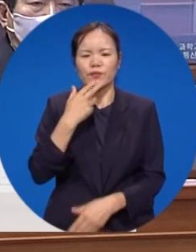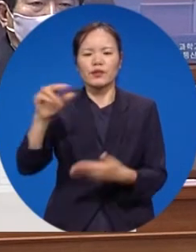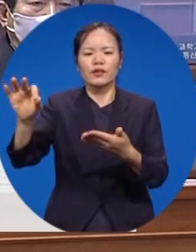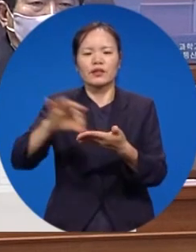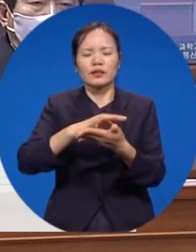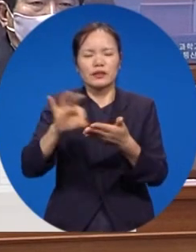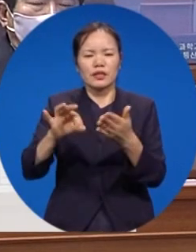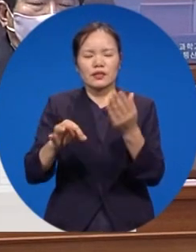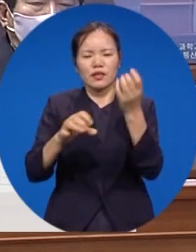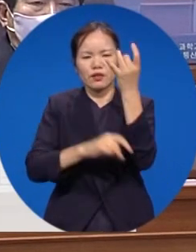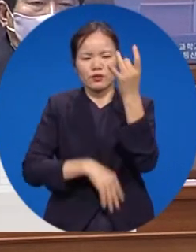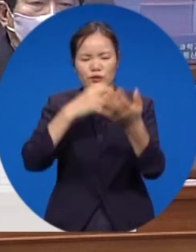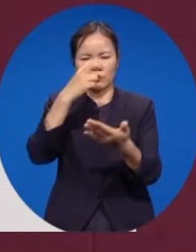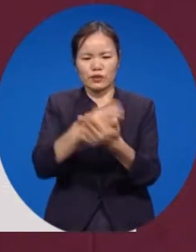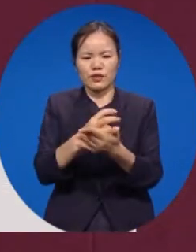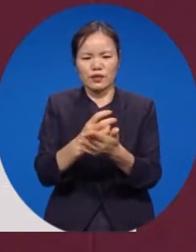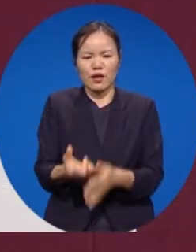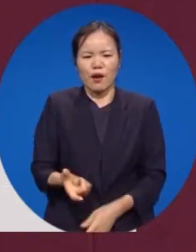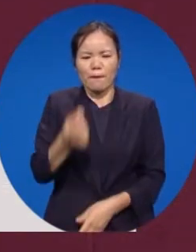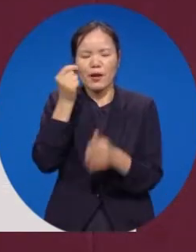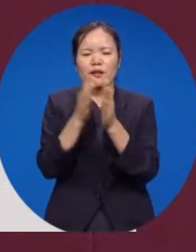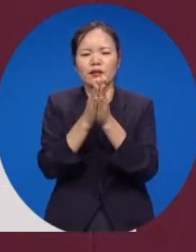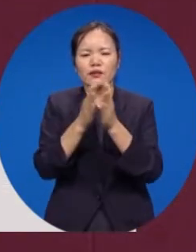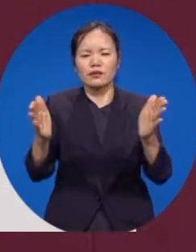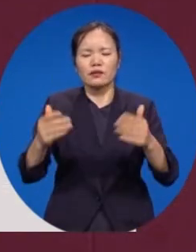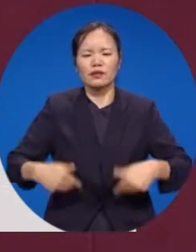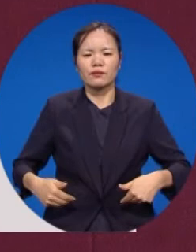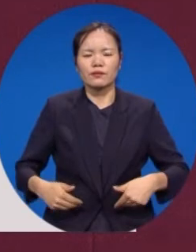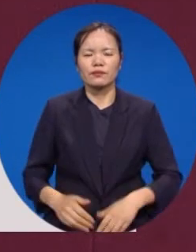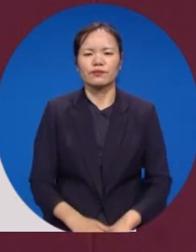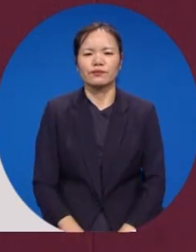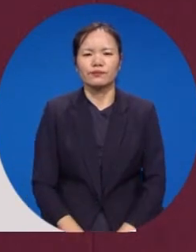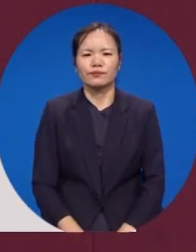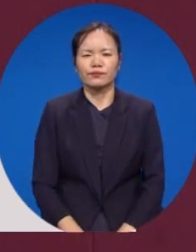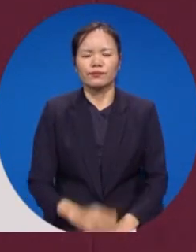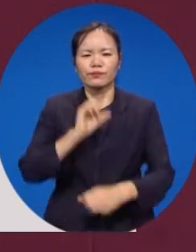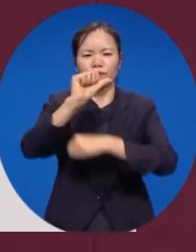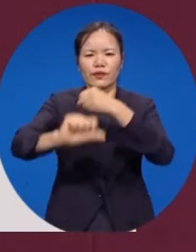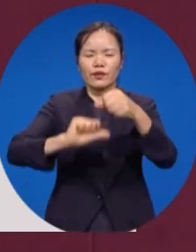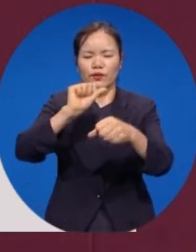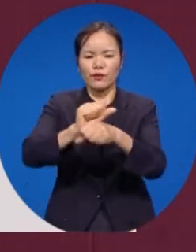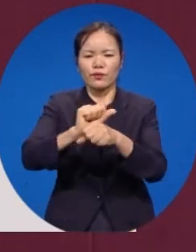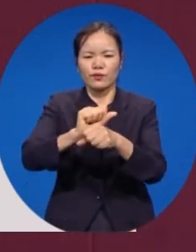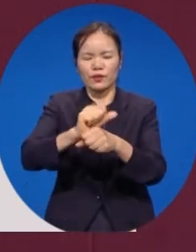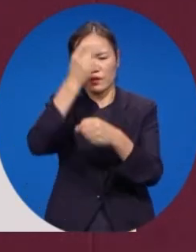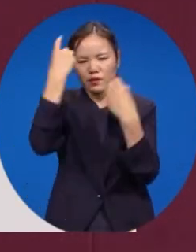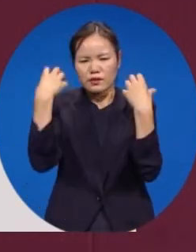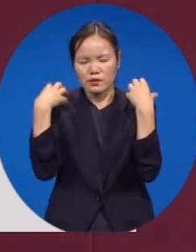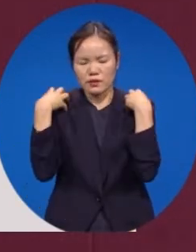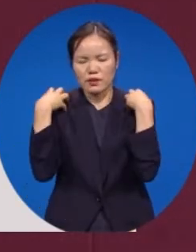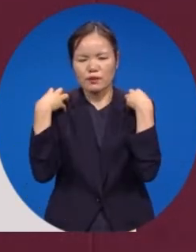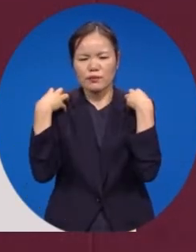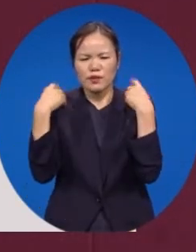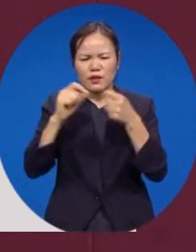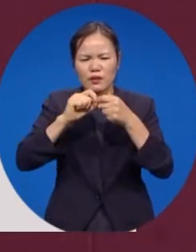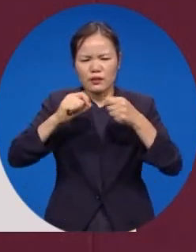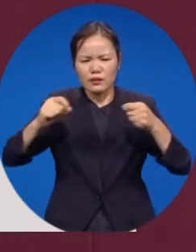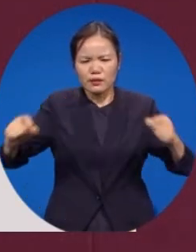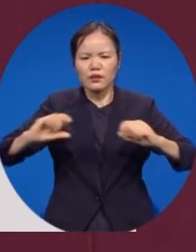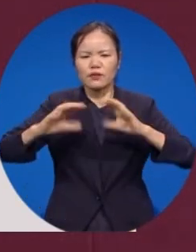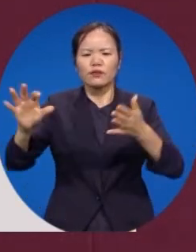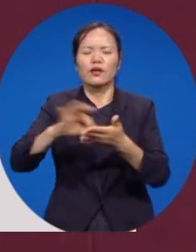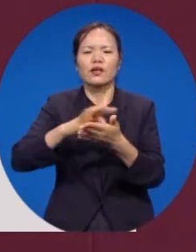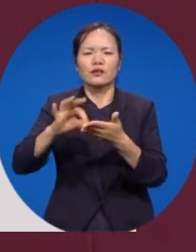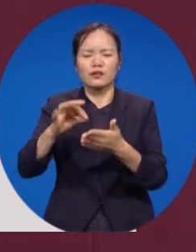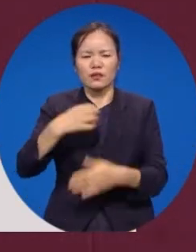재정준칙을 시급히 도입해야 합니다. 5년 단임 정부가 장기 국가 재정을